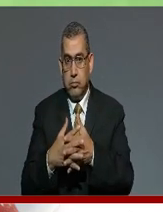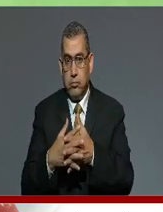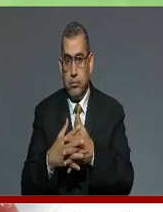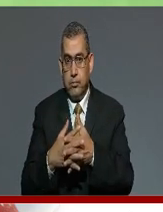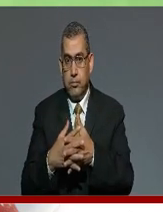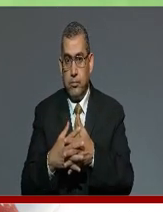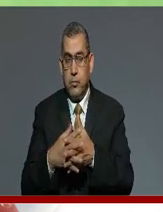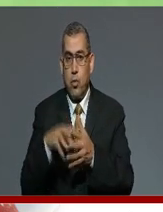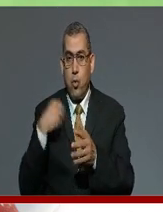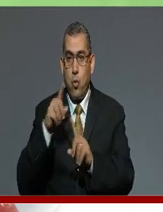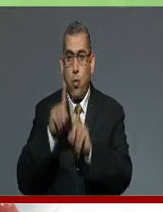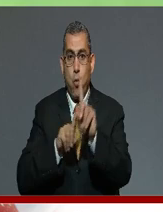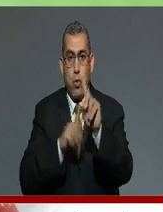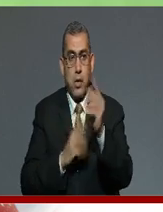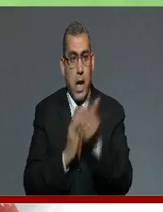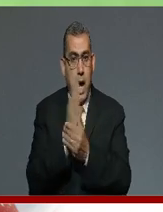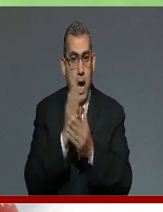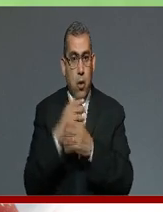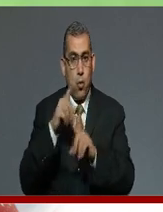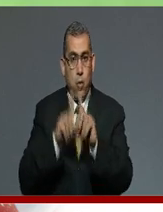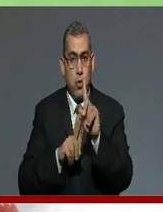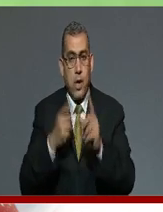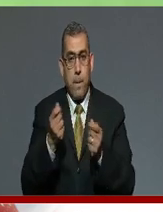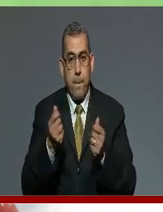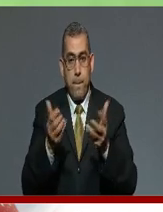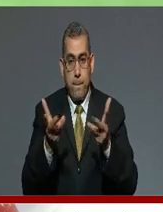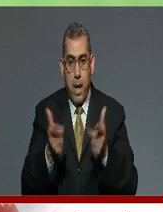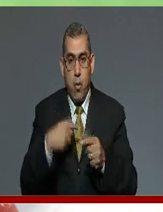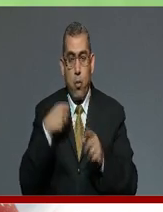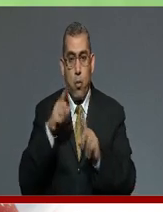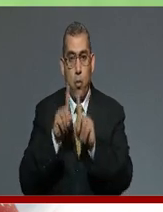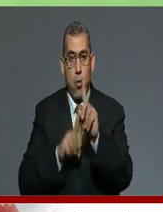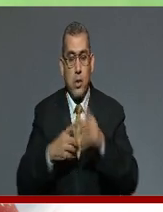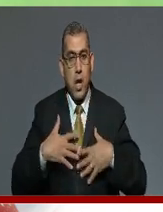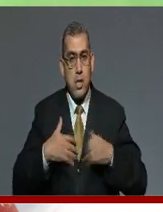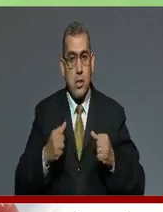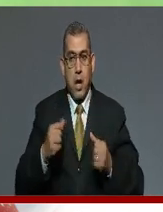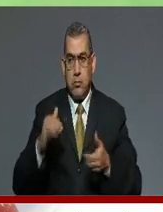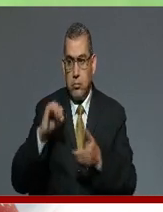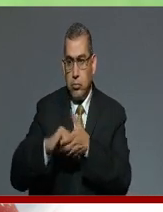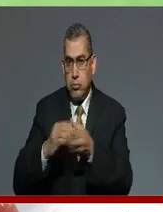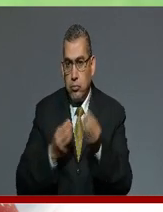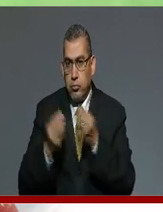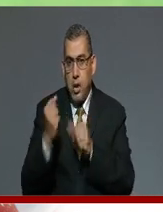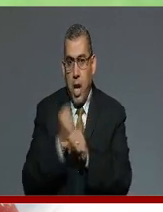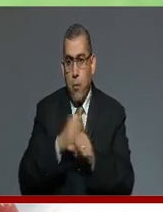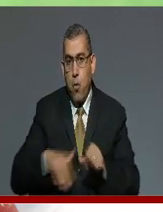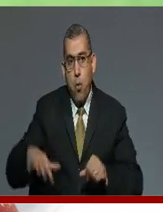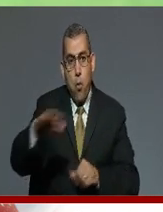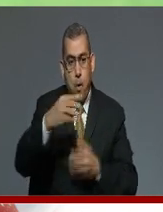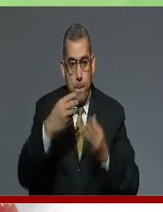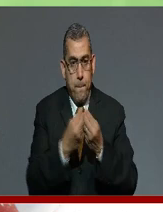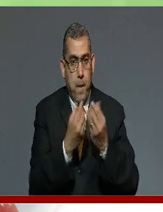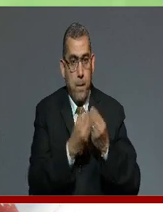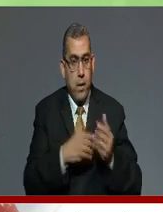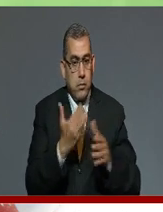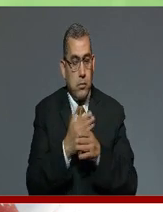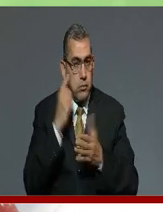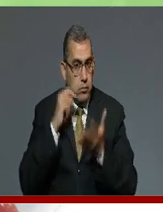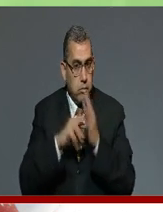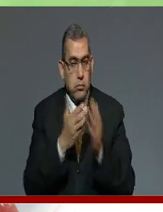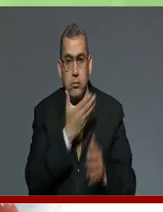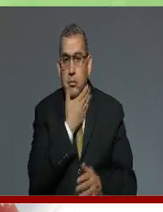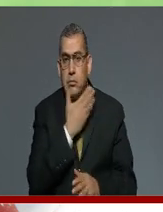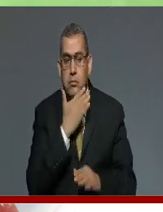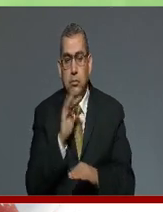الدولارات الخارجيه وزارات الماليه ووزارات الصحه بحيث تعمل كلها معا لكي تتبنى